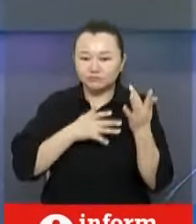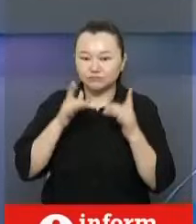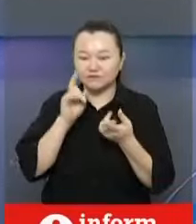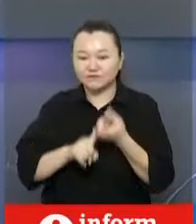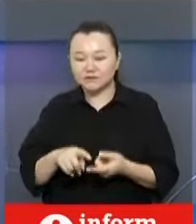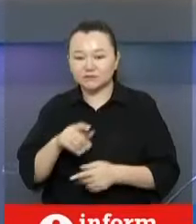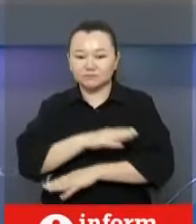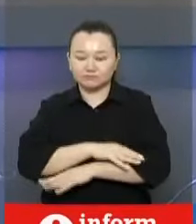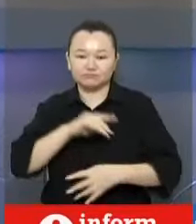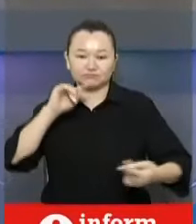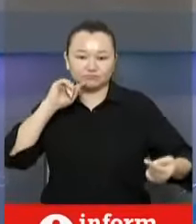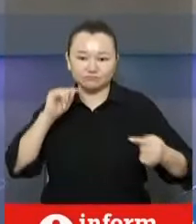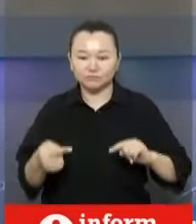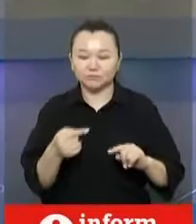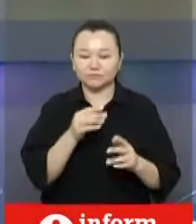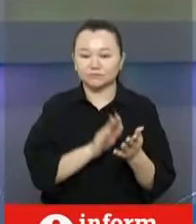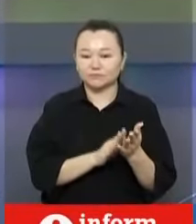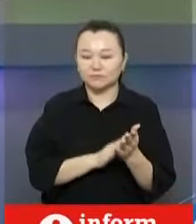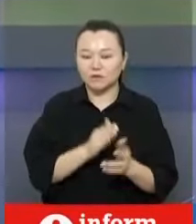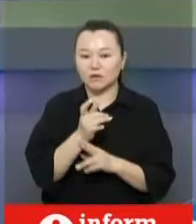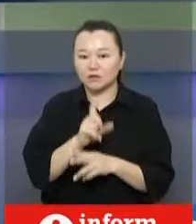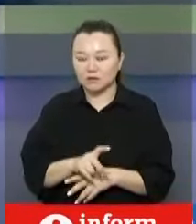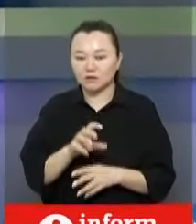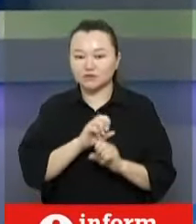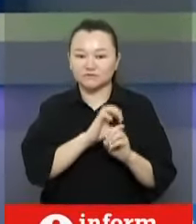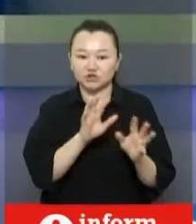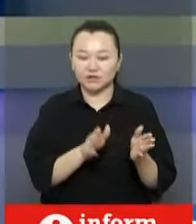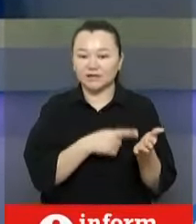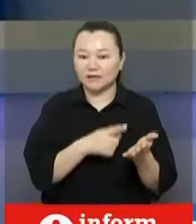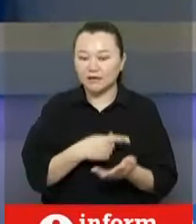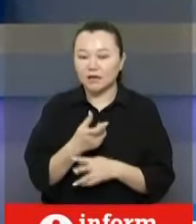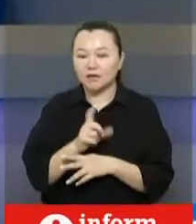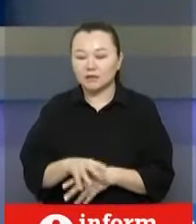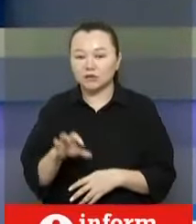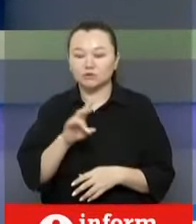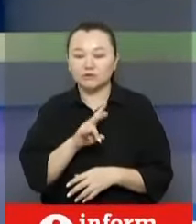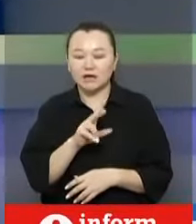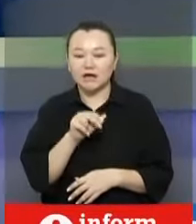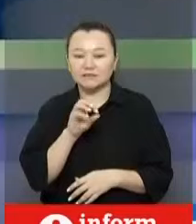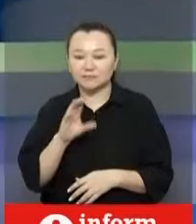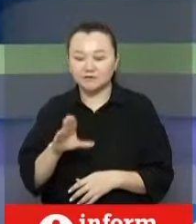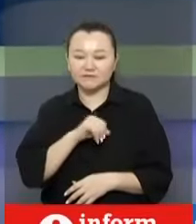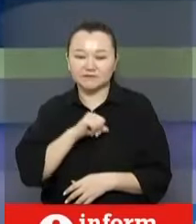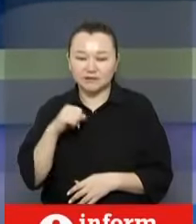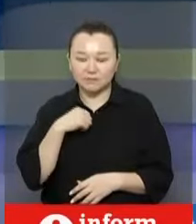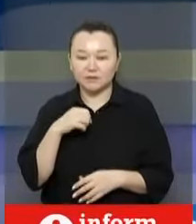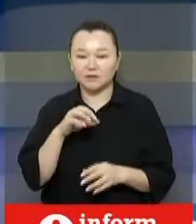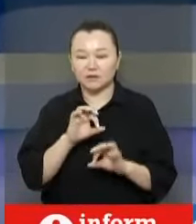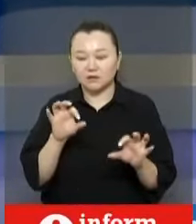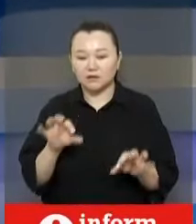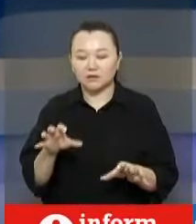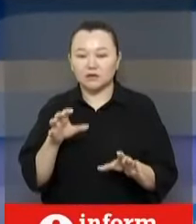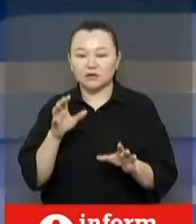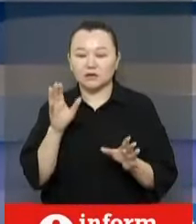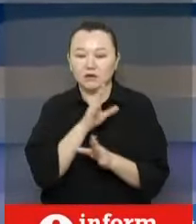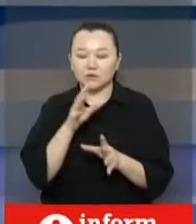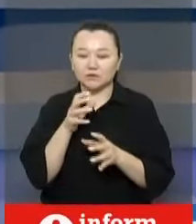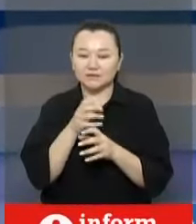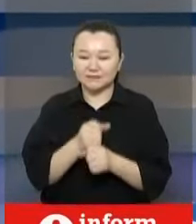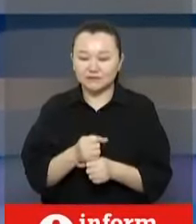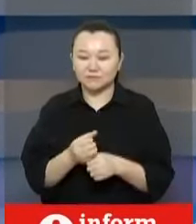шариғатқа қайшы деді. Қоңыр ата мешітінің Наиб имамы Нұрсұлтан Қасымовтың өзі де әңгіменің ауаны қысқартылып,